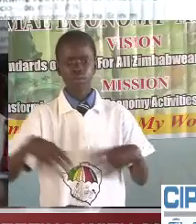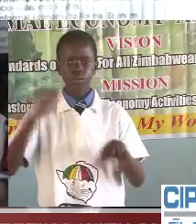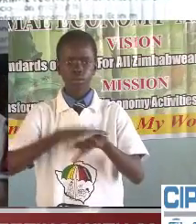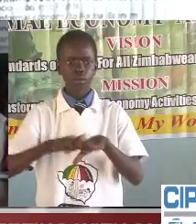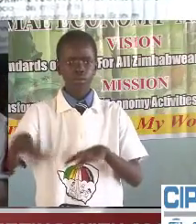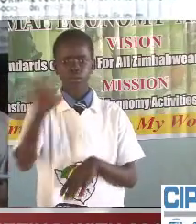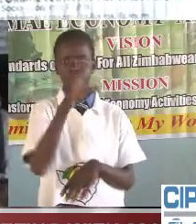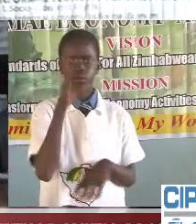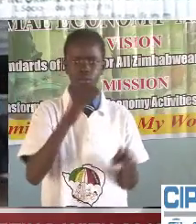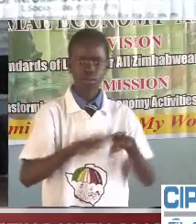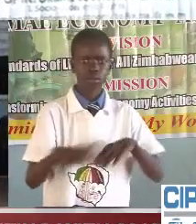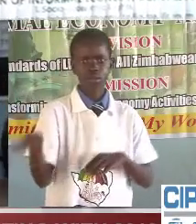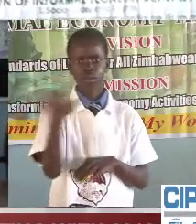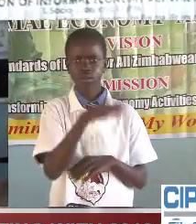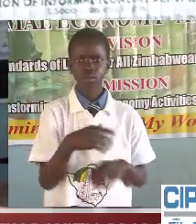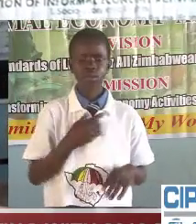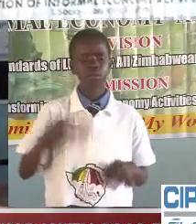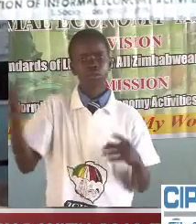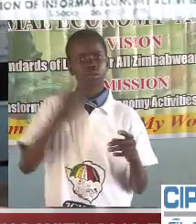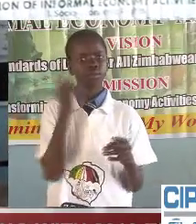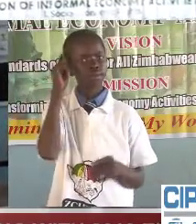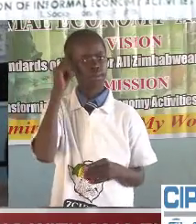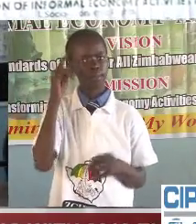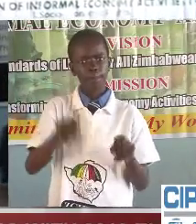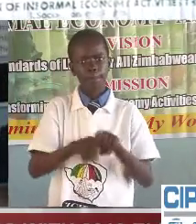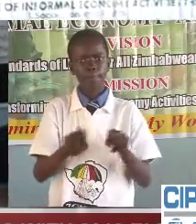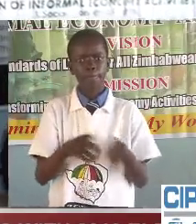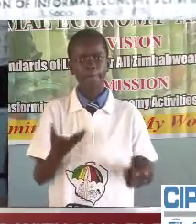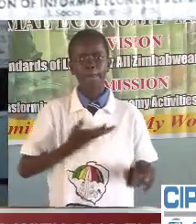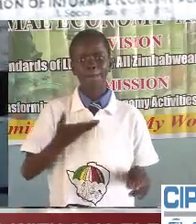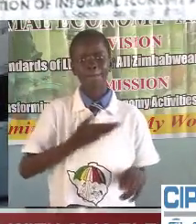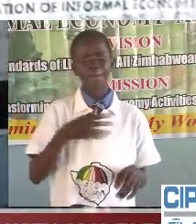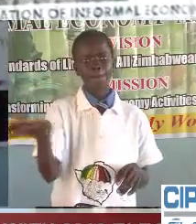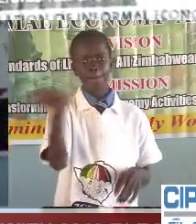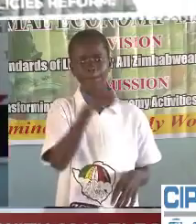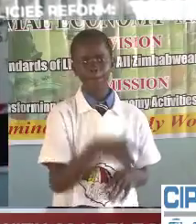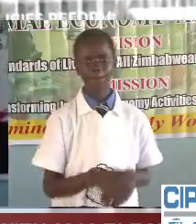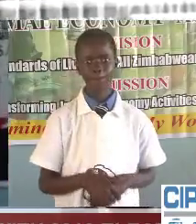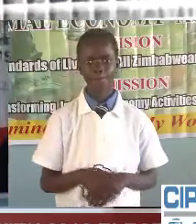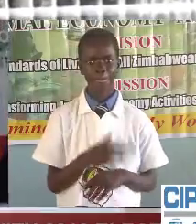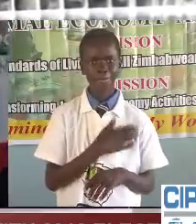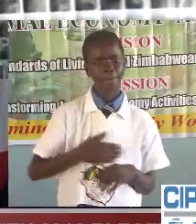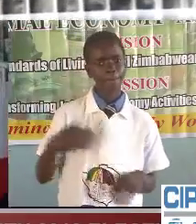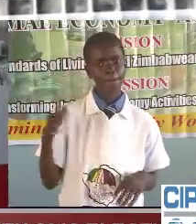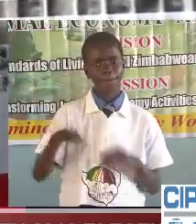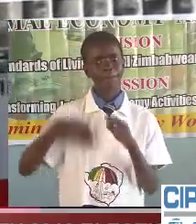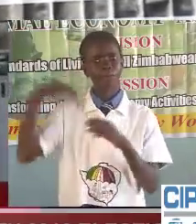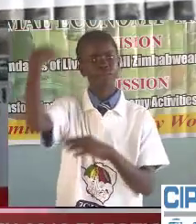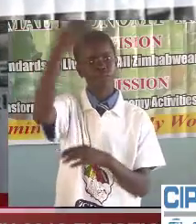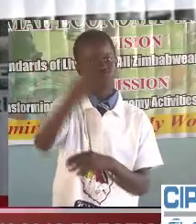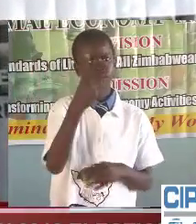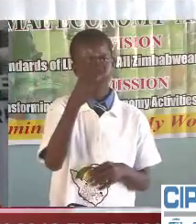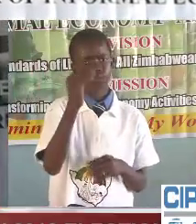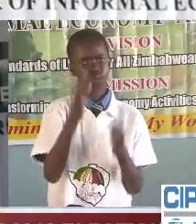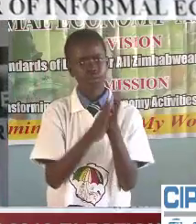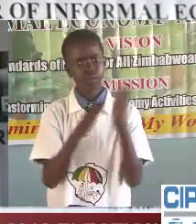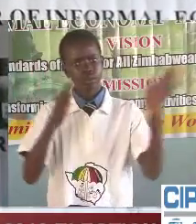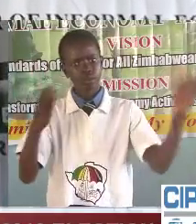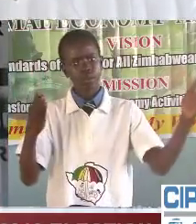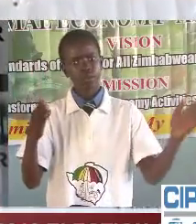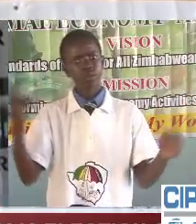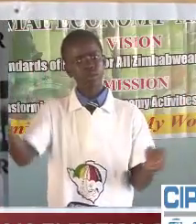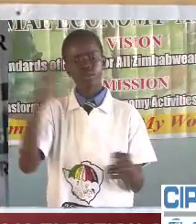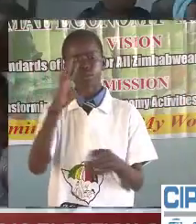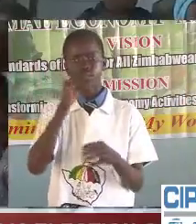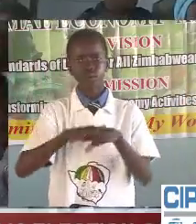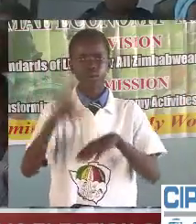vanhu vouya vachifunga kuti ivo ndivo mabhosi. Takuda kuti vanouya gore rino tiri kuona kuti vakasiyana